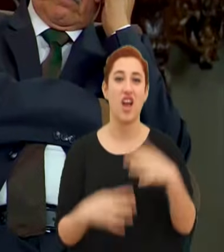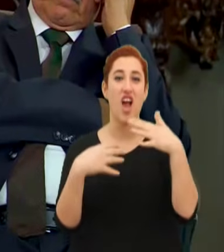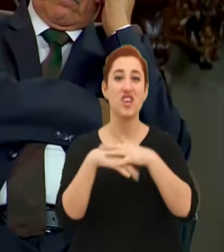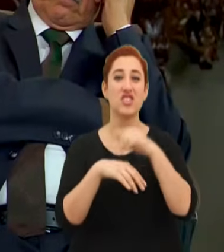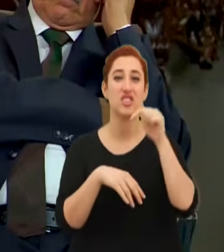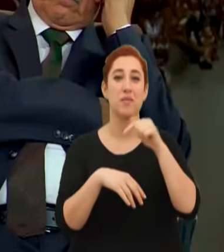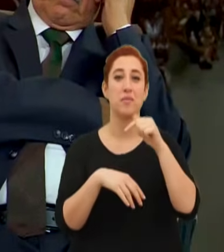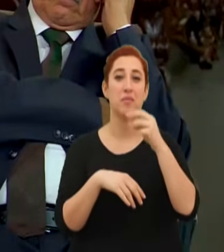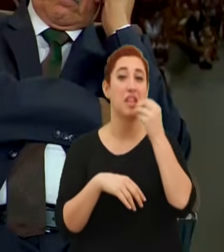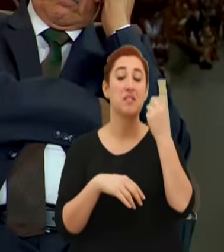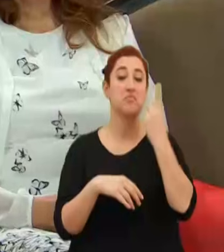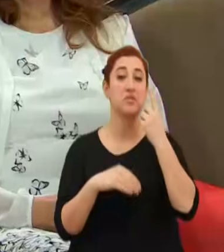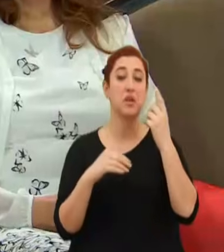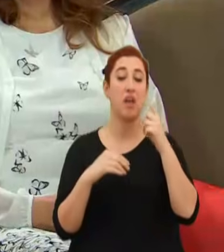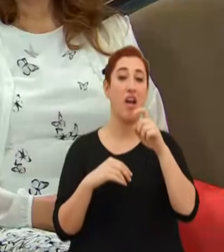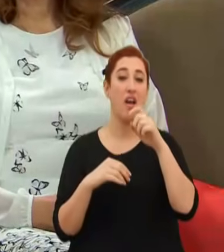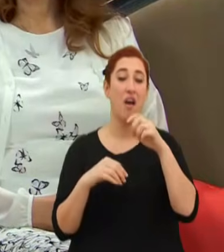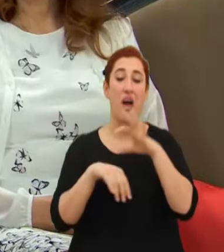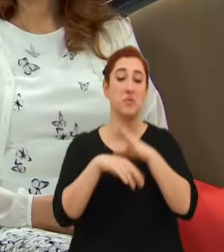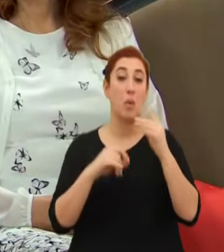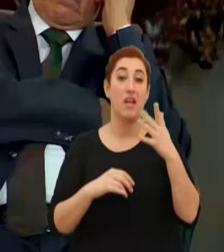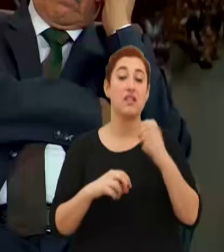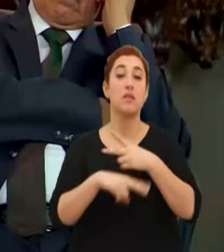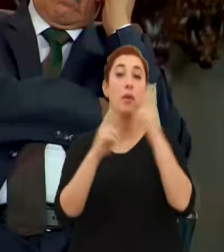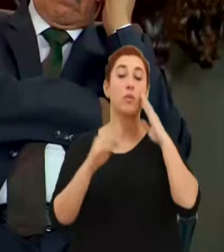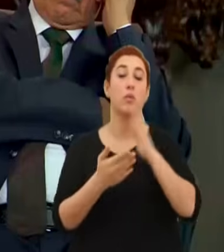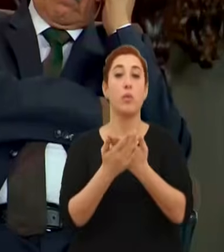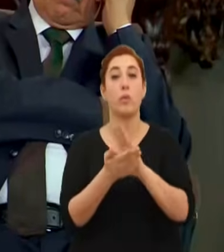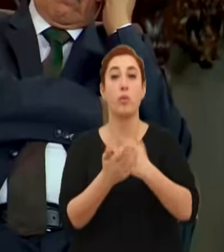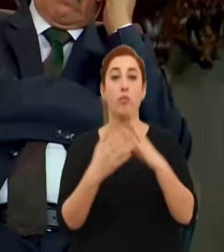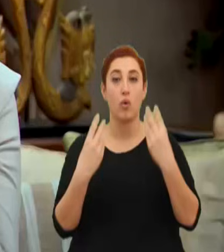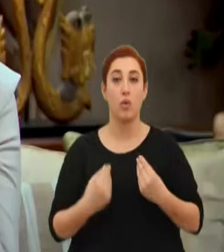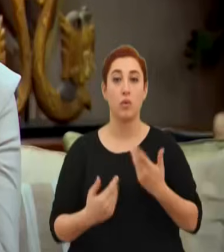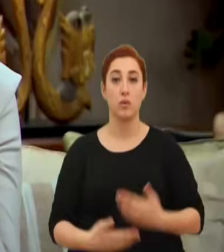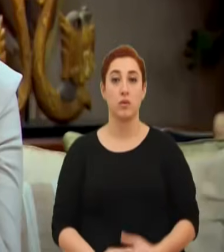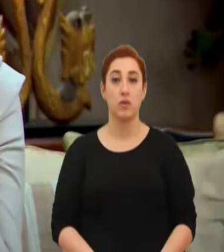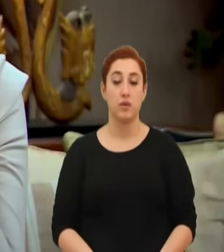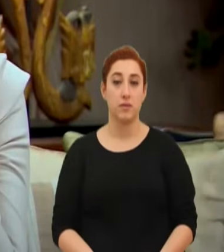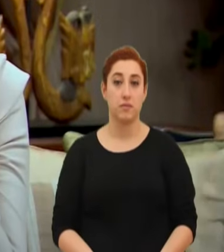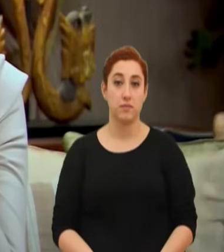akşam yediği bir şey dokundu herhalde. Sabaha kadar uyuyamadı.